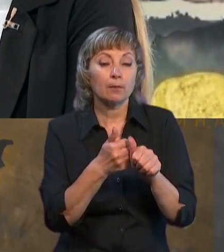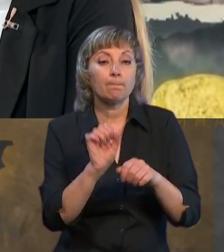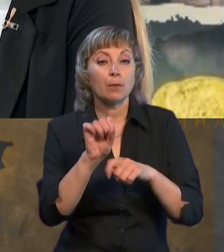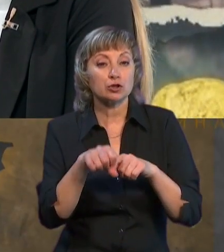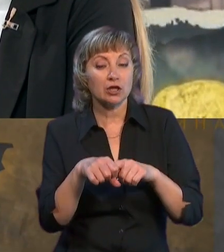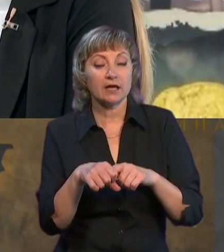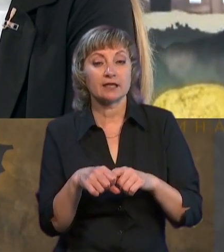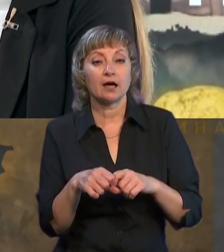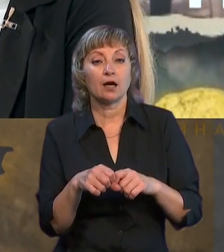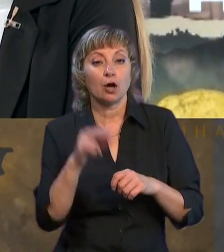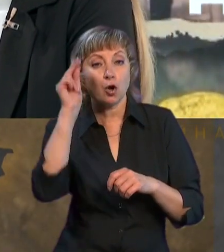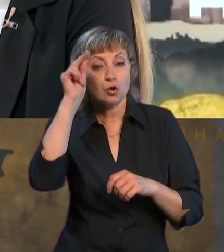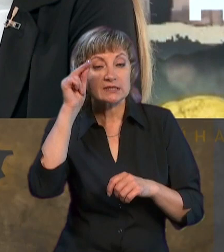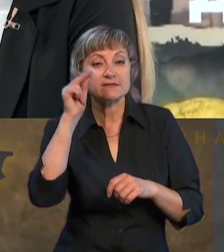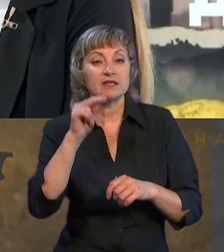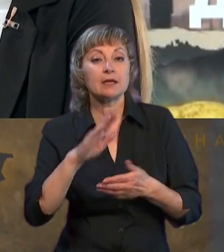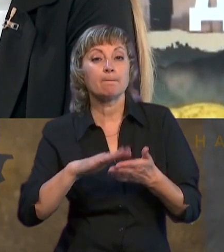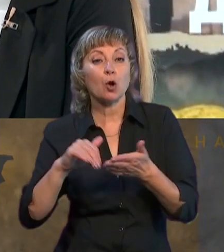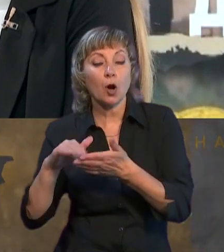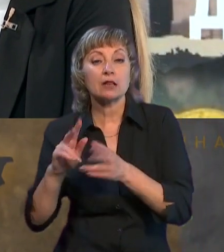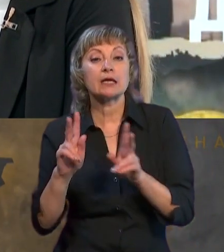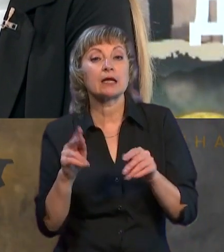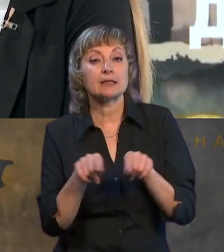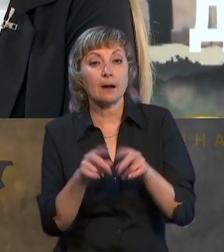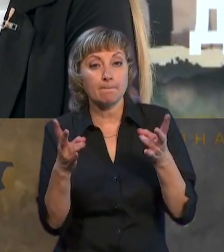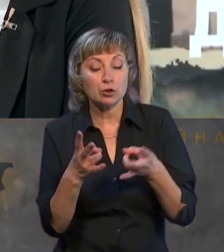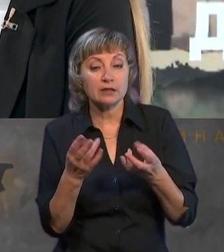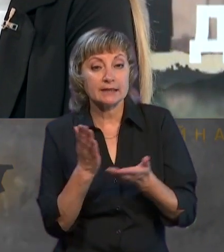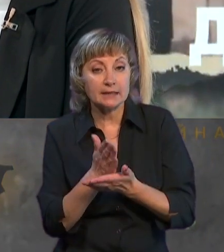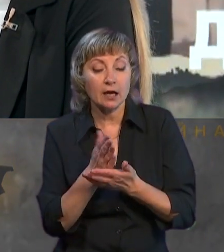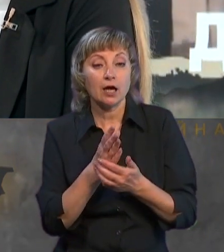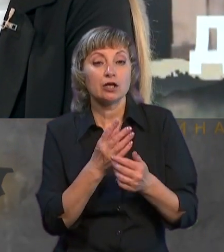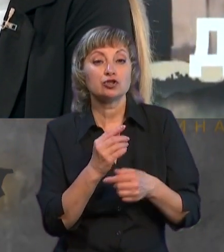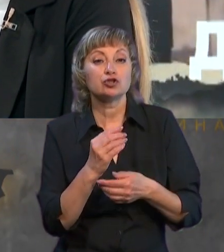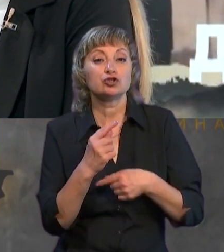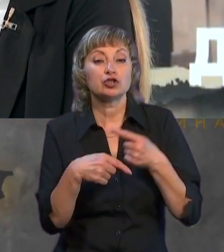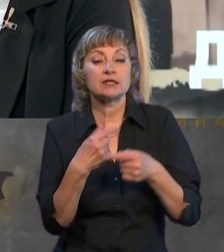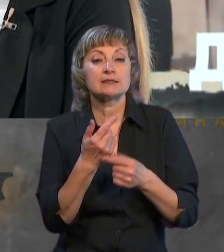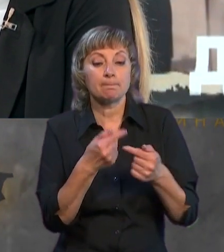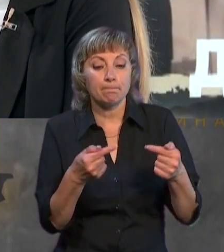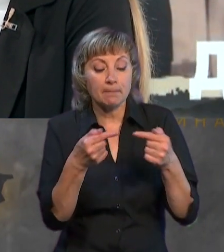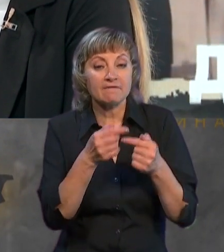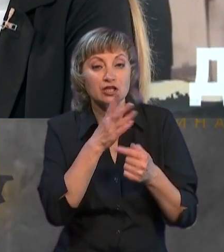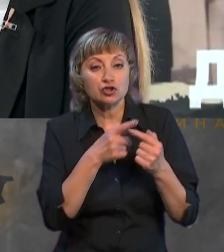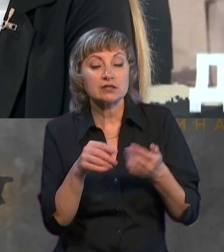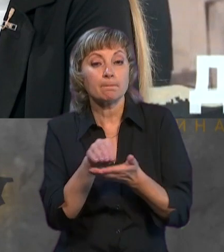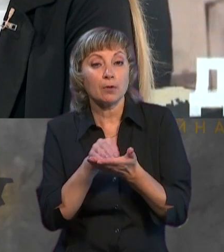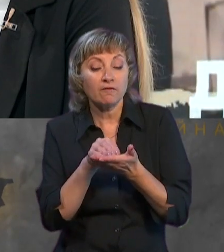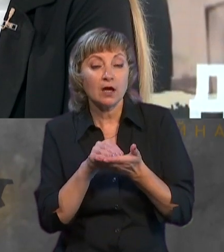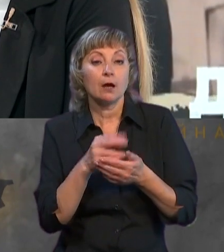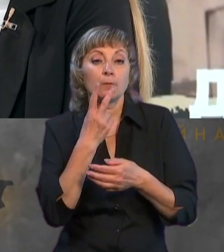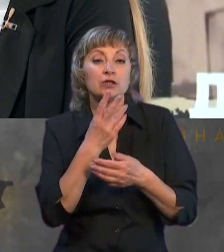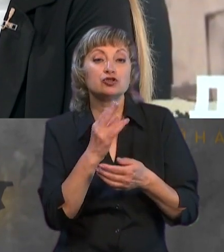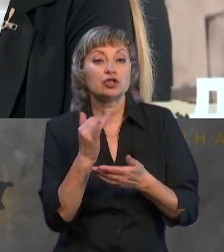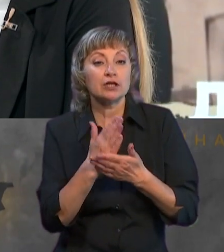освітніх прогалин, якщо така потреба є. Через певний час провести вторинну діагностику і подивитися, чи є позитивна динаміка.